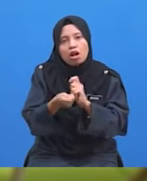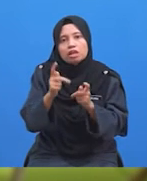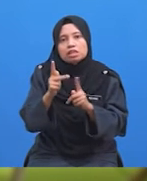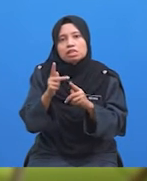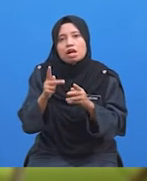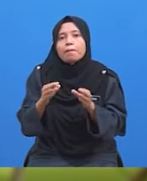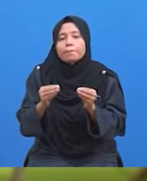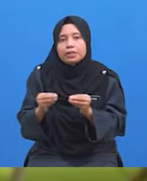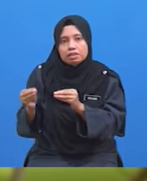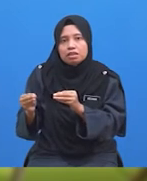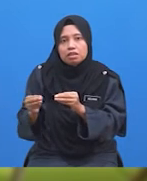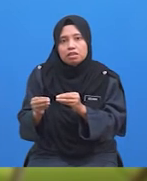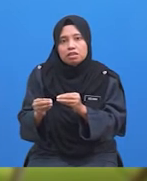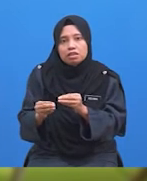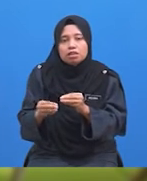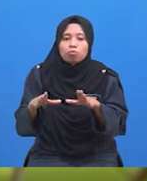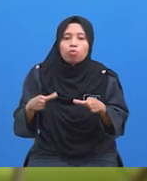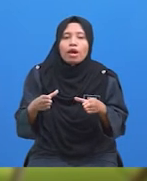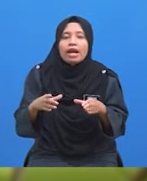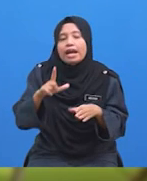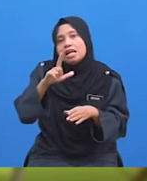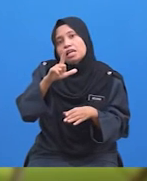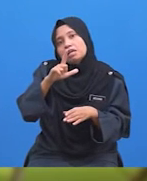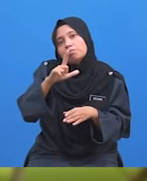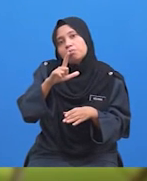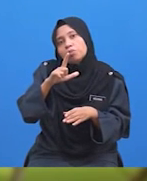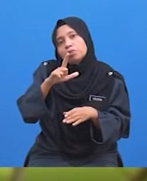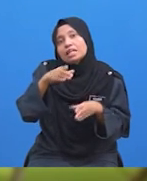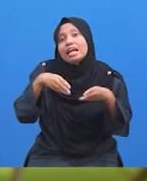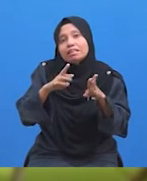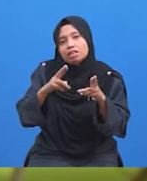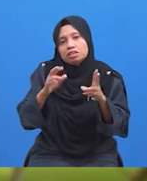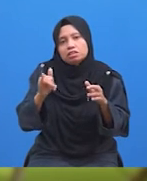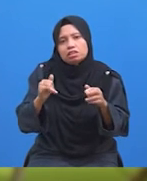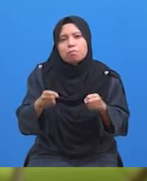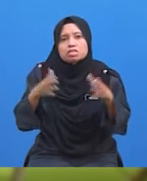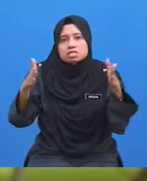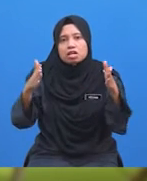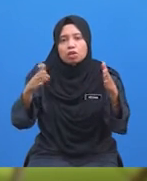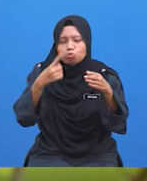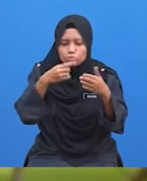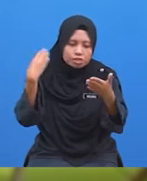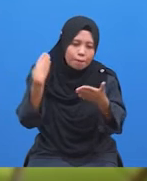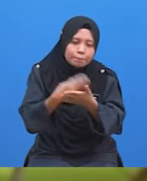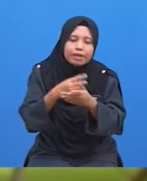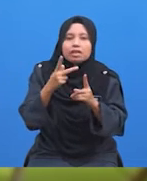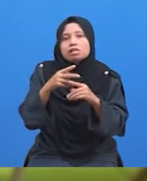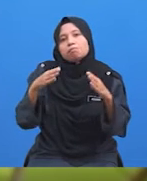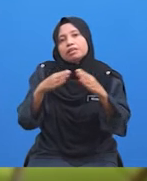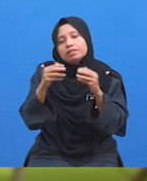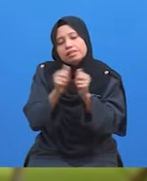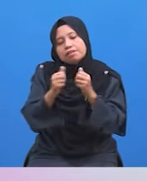raye utara-selatan dan lebih Raya Pantai Timur meningkatkan ketersampaian penduduk ke